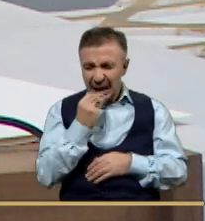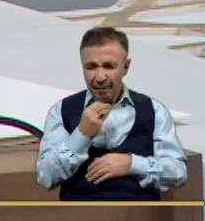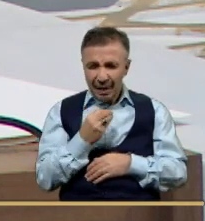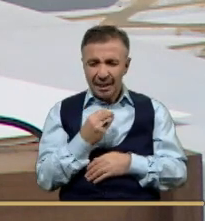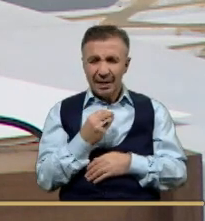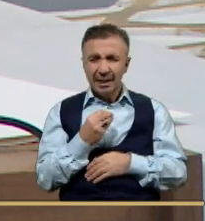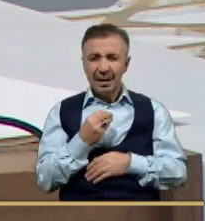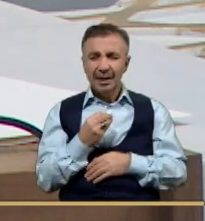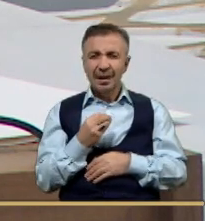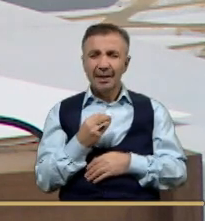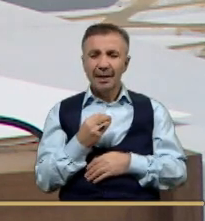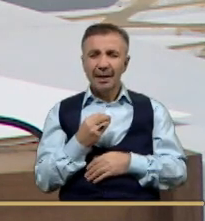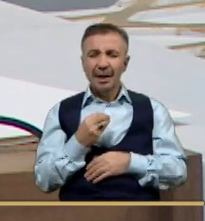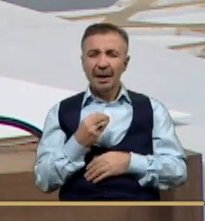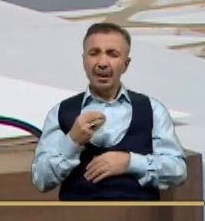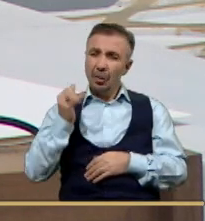öğretiyor?